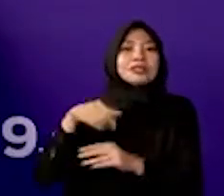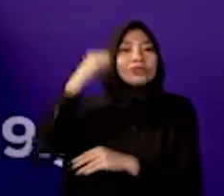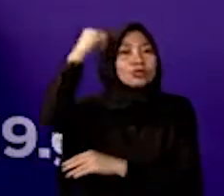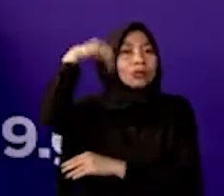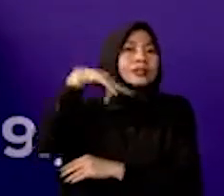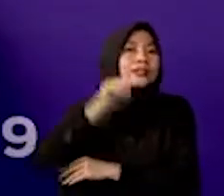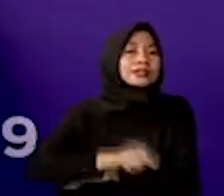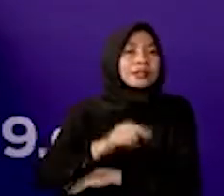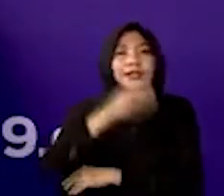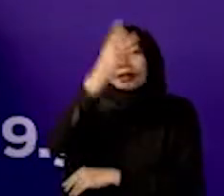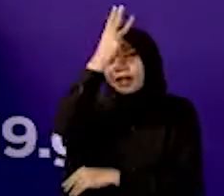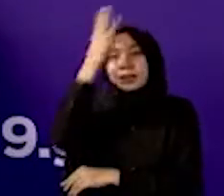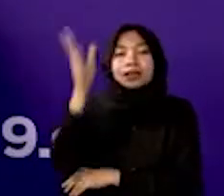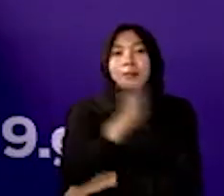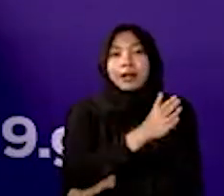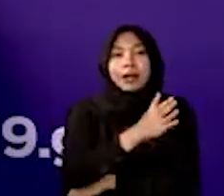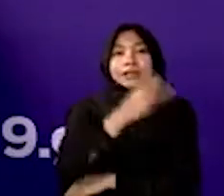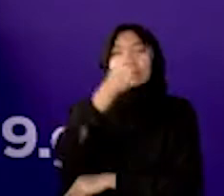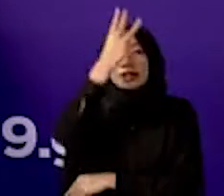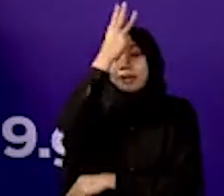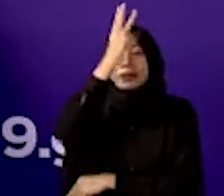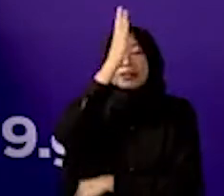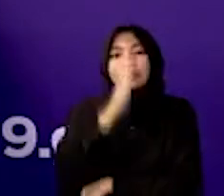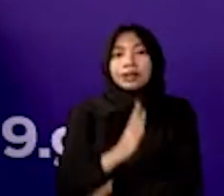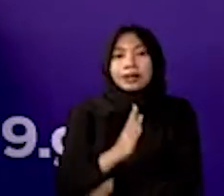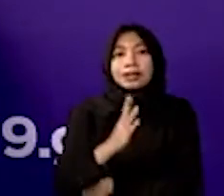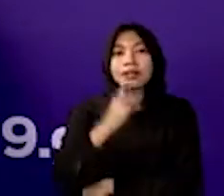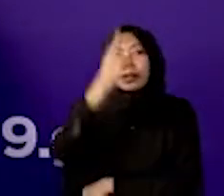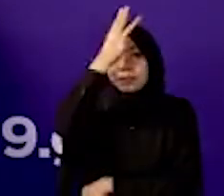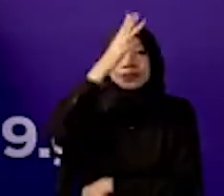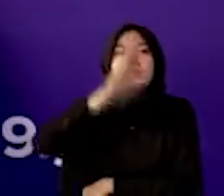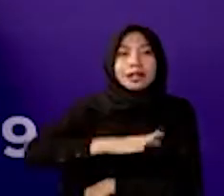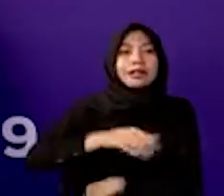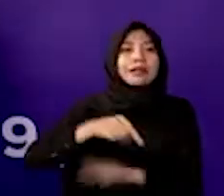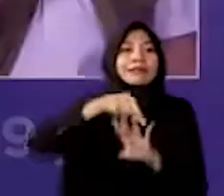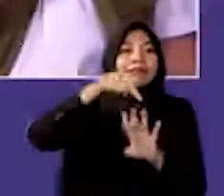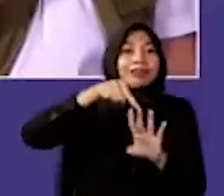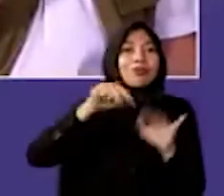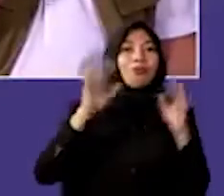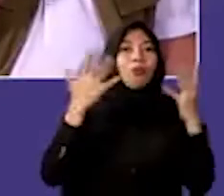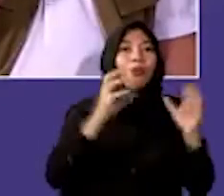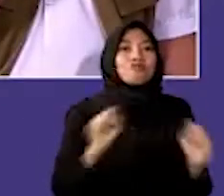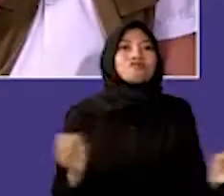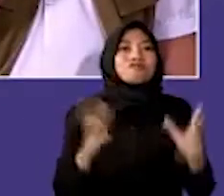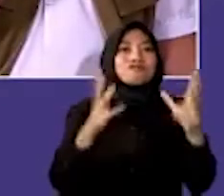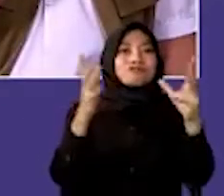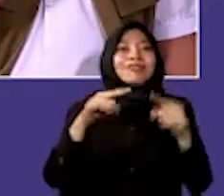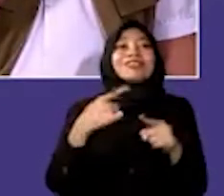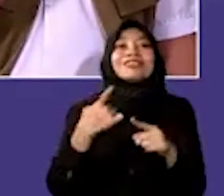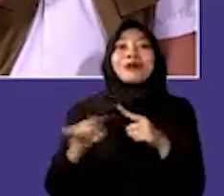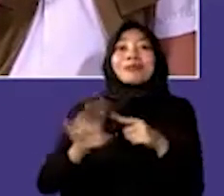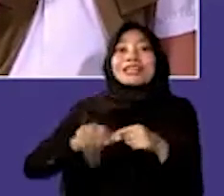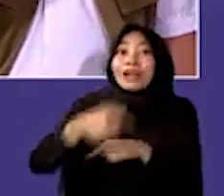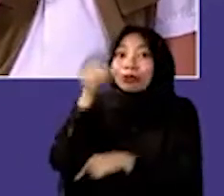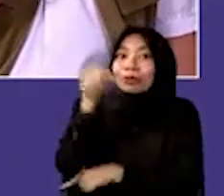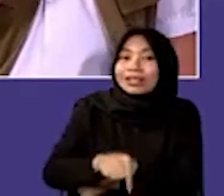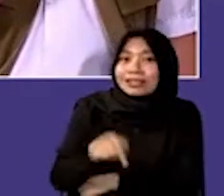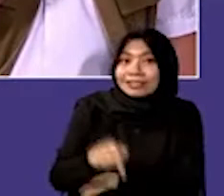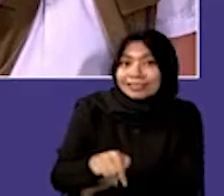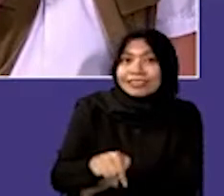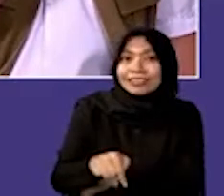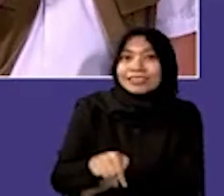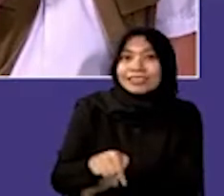Selatan Kalimantan Barat Kalimantan Tengah dan Kalimantan Selatan tetapi apa yang kita hadapi hari ini